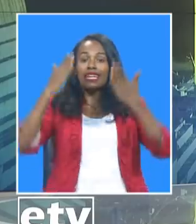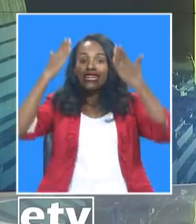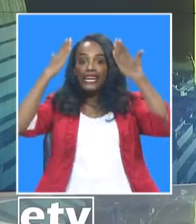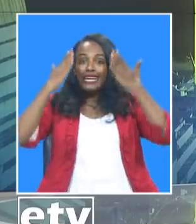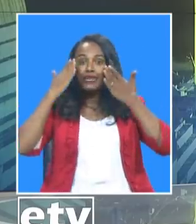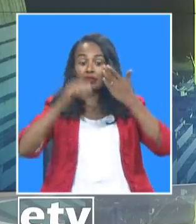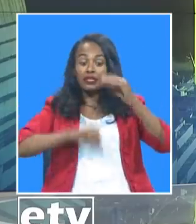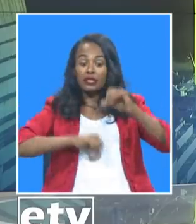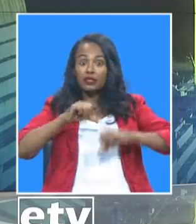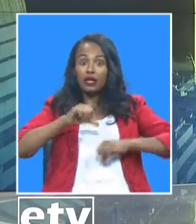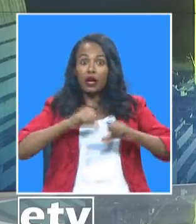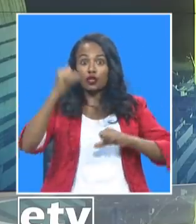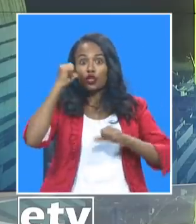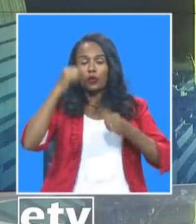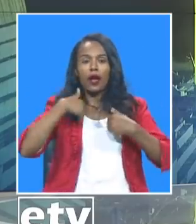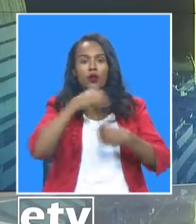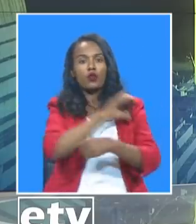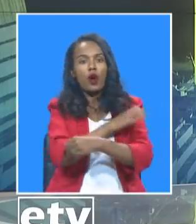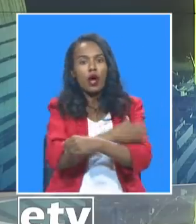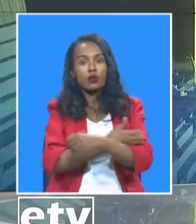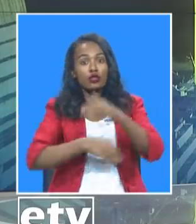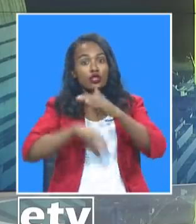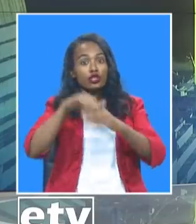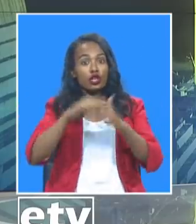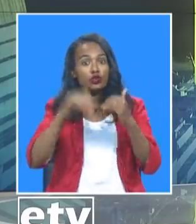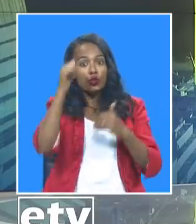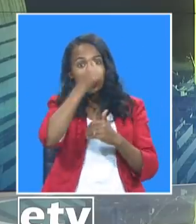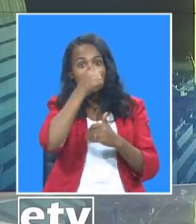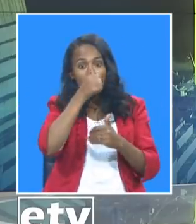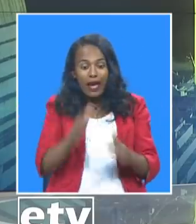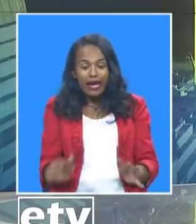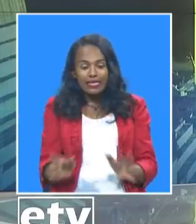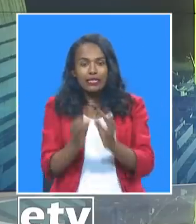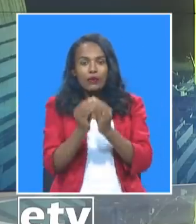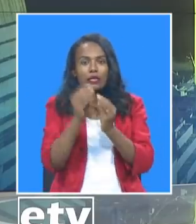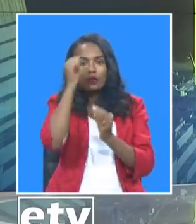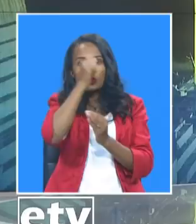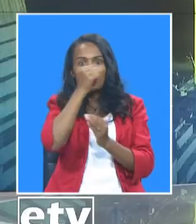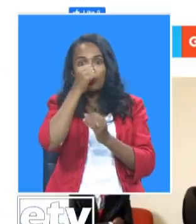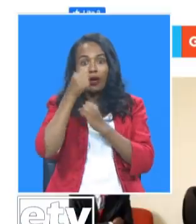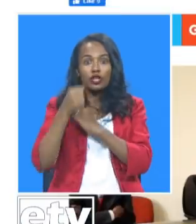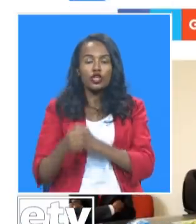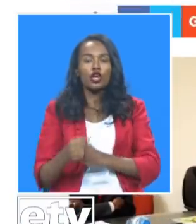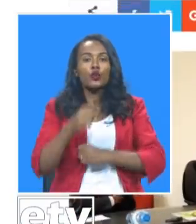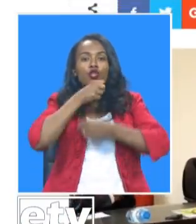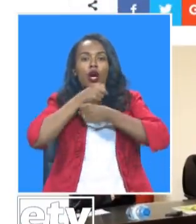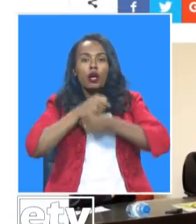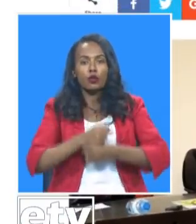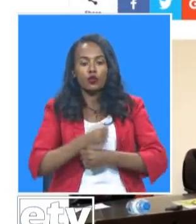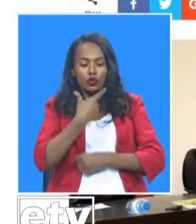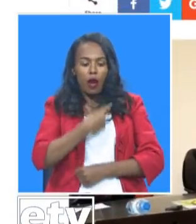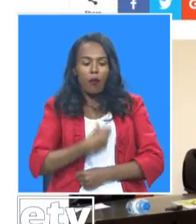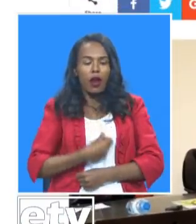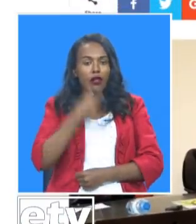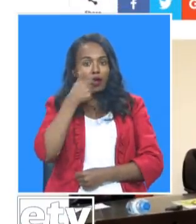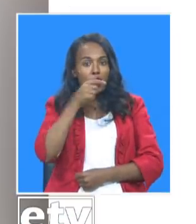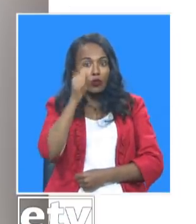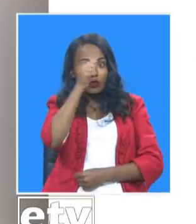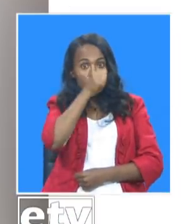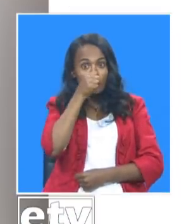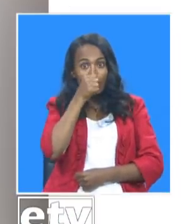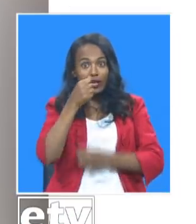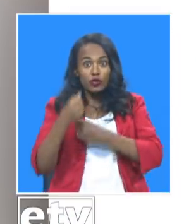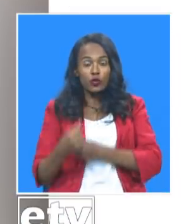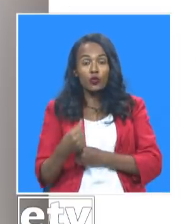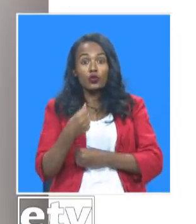ከግብጽ ሴራ ጀርባ ያሉ ኃይሎች እጃቸውን ከኢትዮጵያ እንዲሰበስቡ የኢትዮጵያ ጀግኖች አርበኞች ማህበር አባላት አሳሰቡ። የኢትዮጵያ ጀግኖች